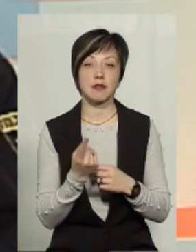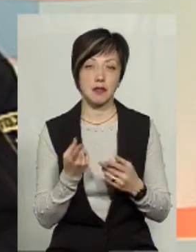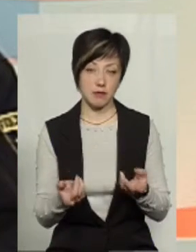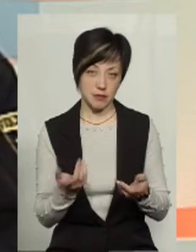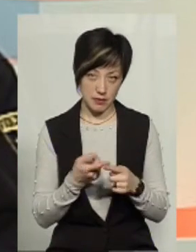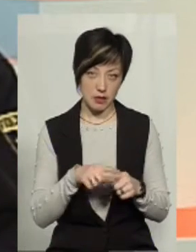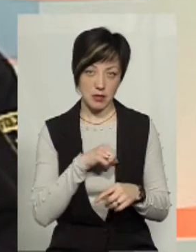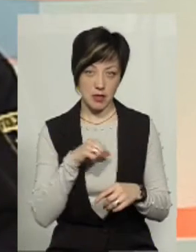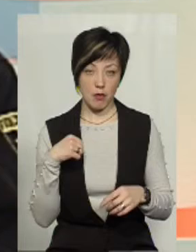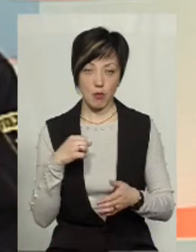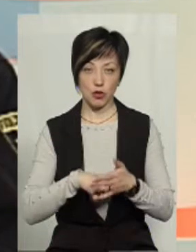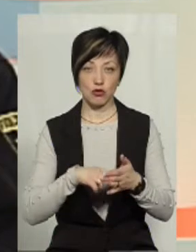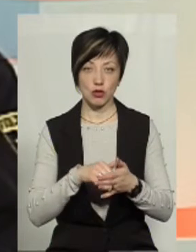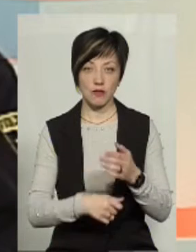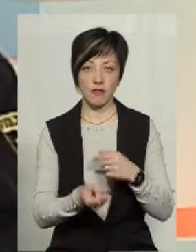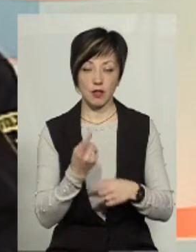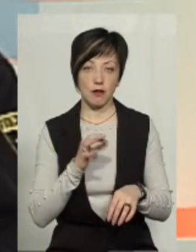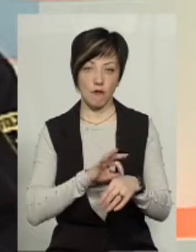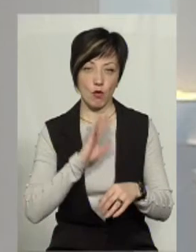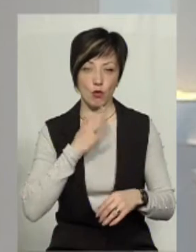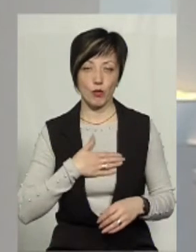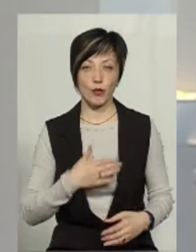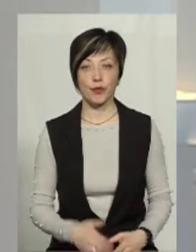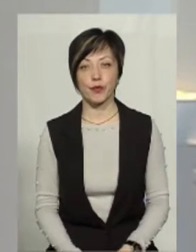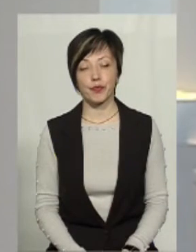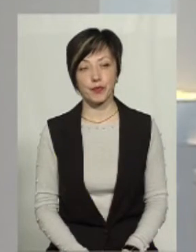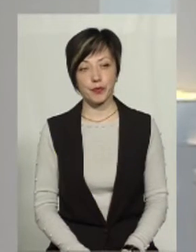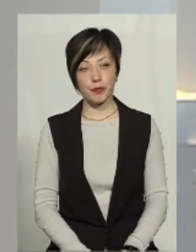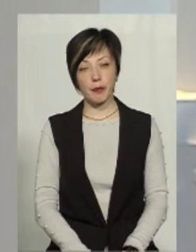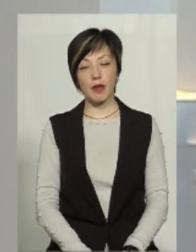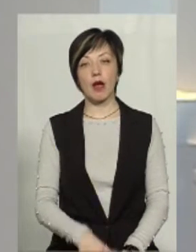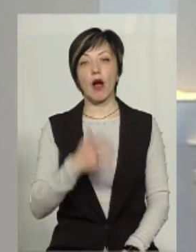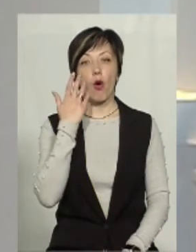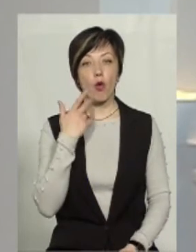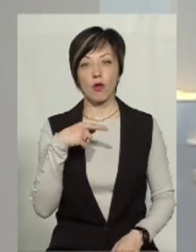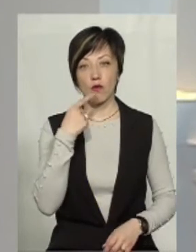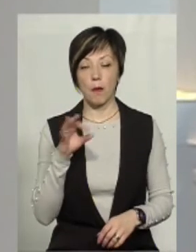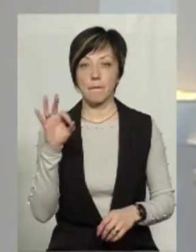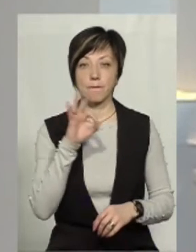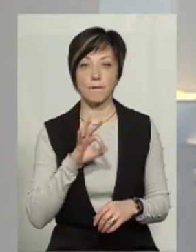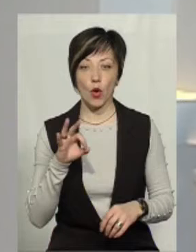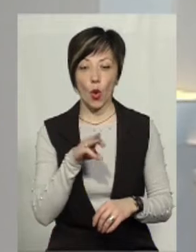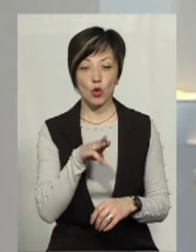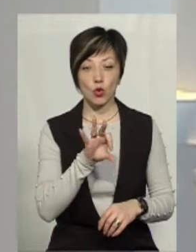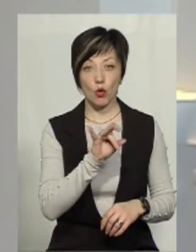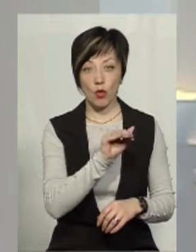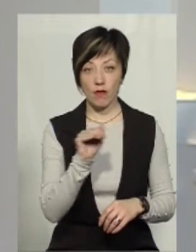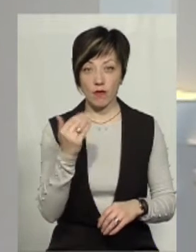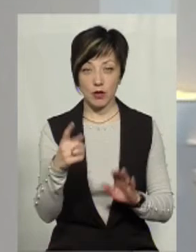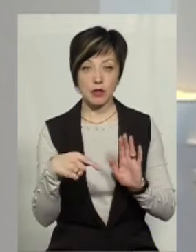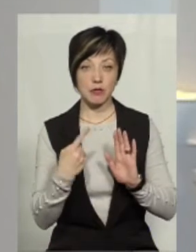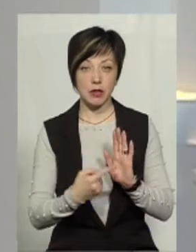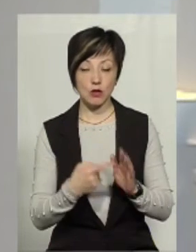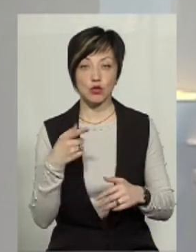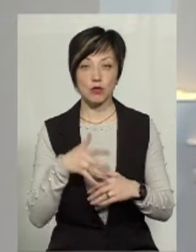беруться. Ми самі є причиною виникнення наших хвороб. А коли мова йде про торфовище щодо вашого